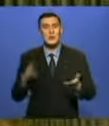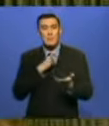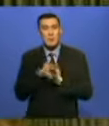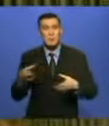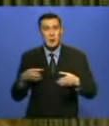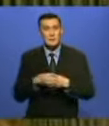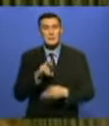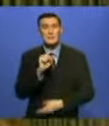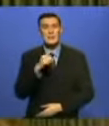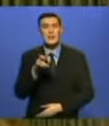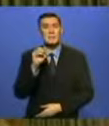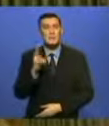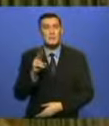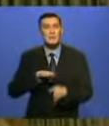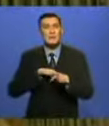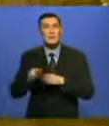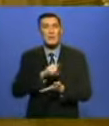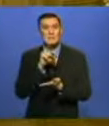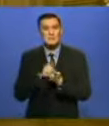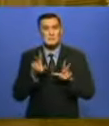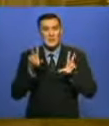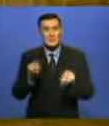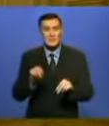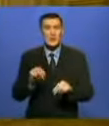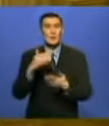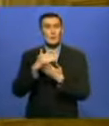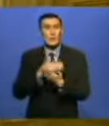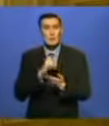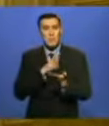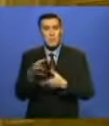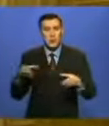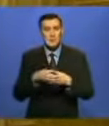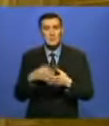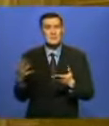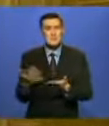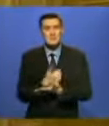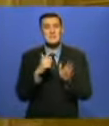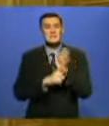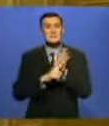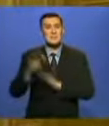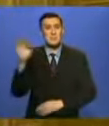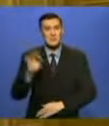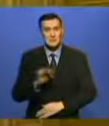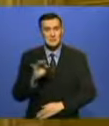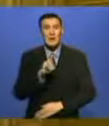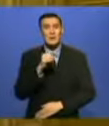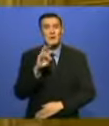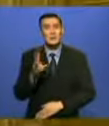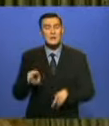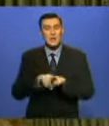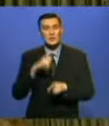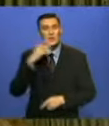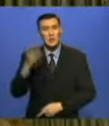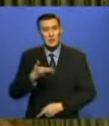страны Бауыржан Байбек. Выполнение обязательств предвыборной платформы партии, по его словам, достигло уже почти 70%. Бауыржан Байбек также